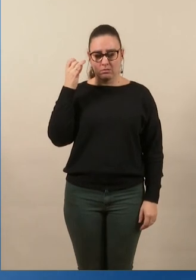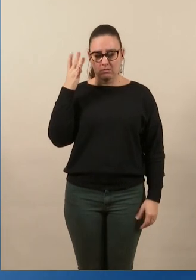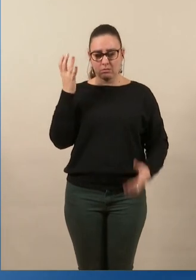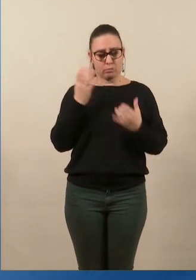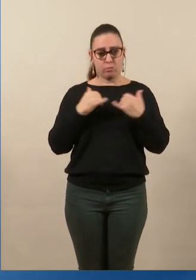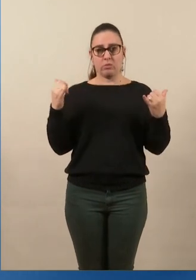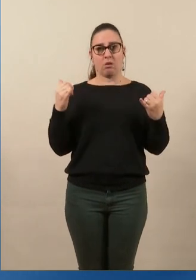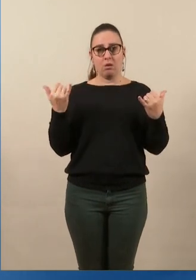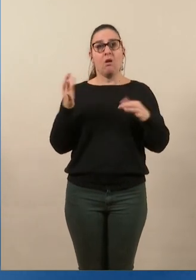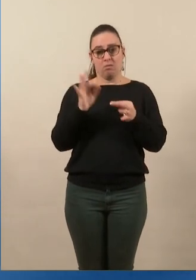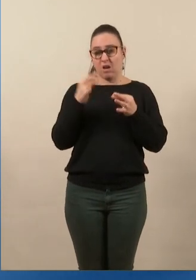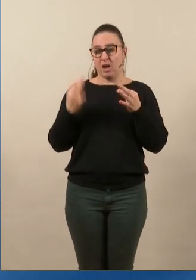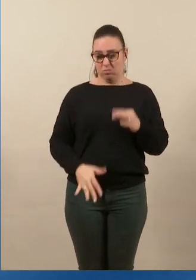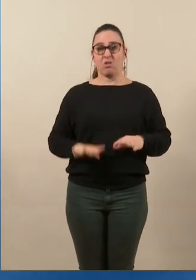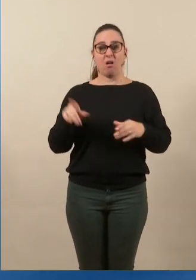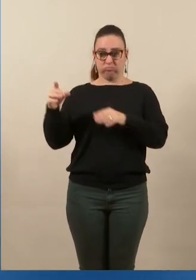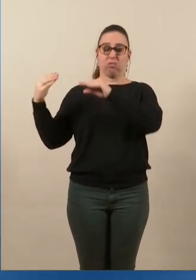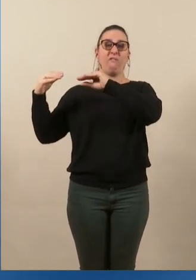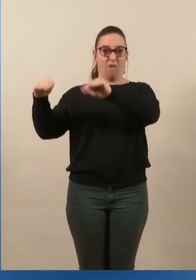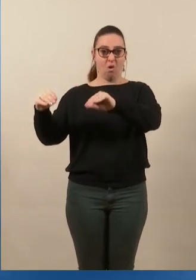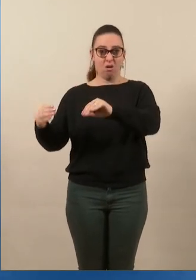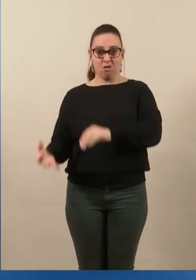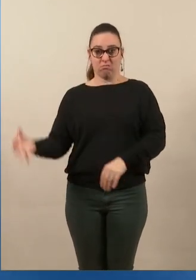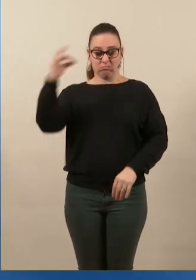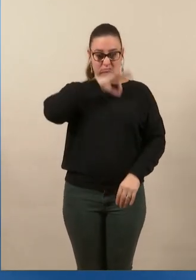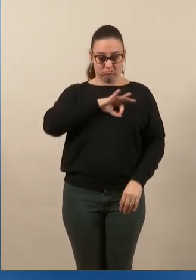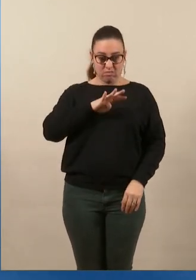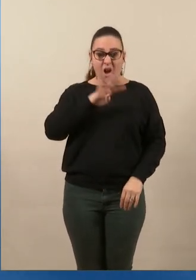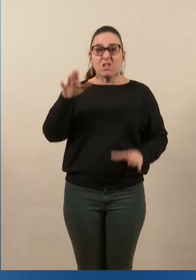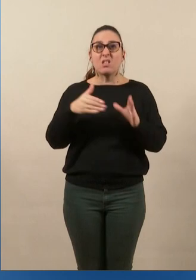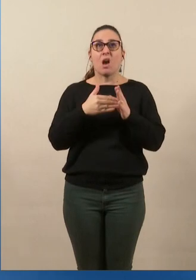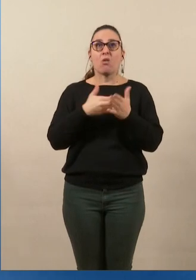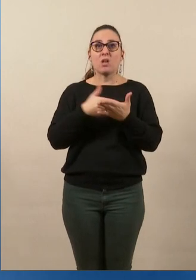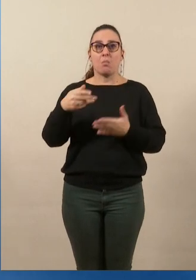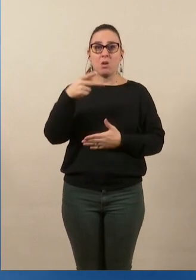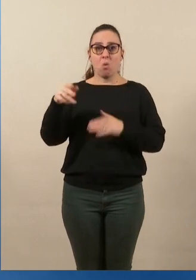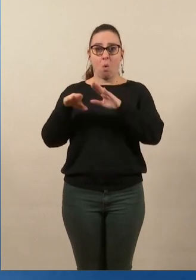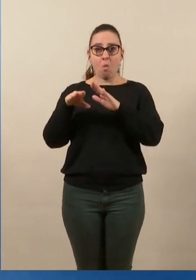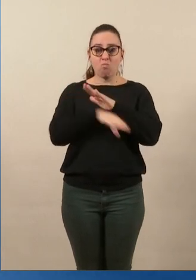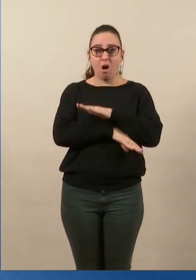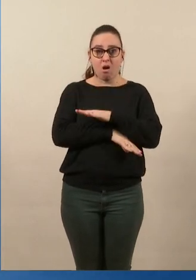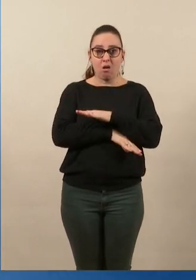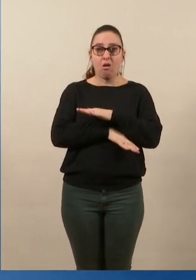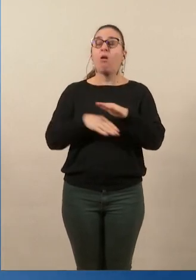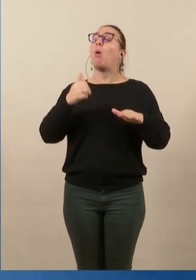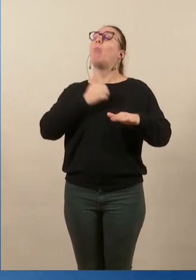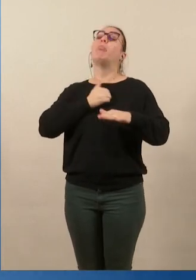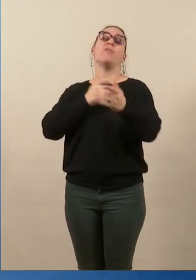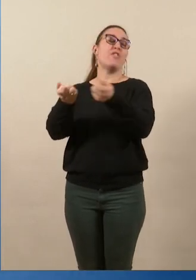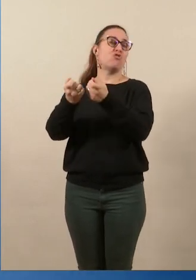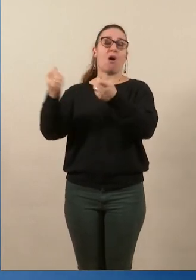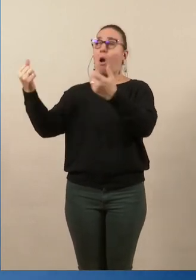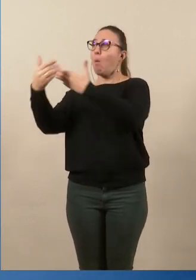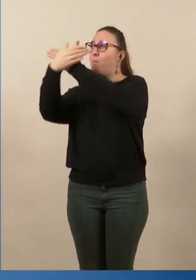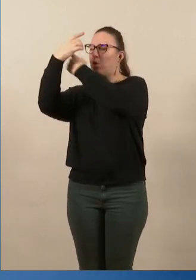là vous allez vendre récupérer moins que 45 millions d'euros des privés géreront une métropole